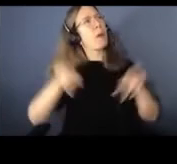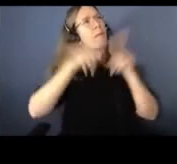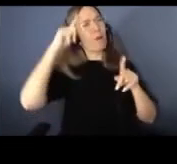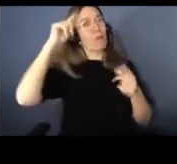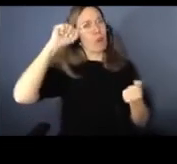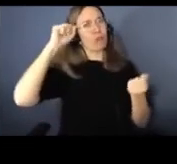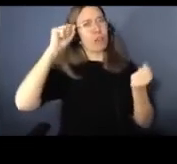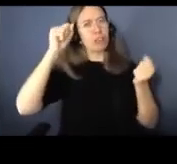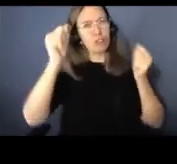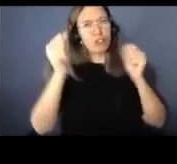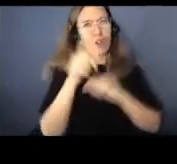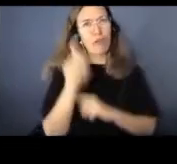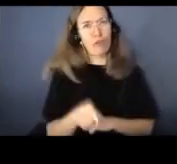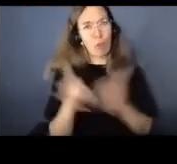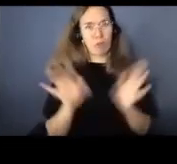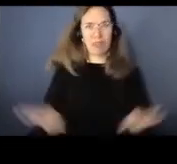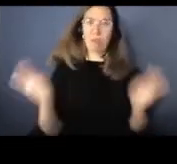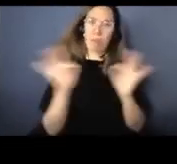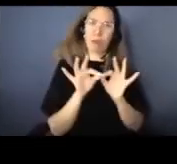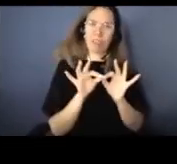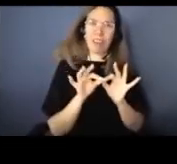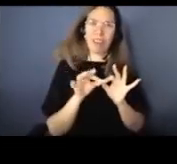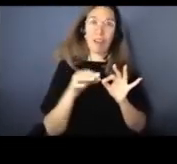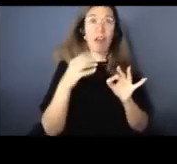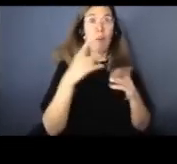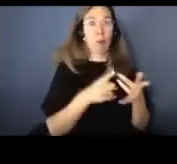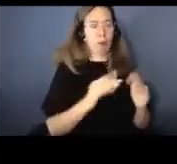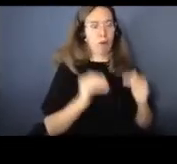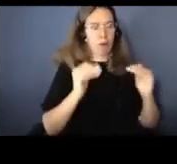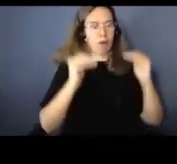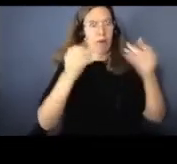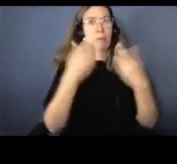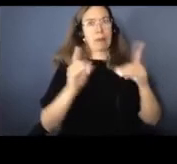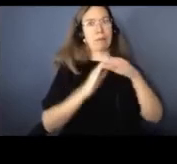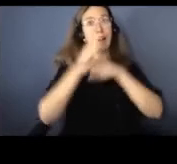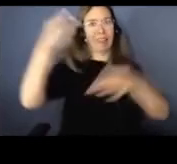disons, qui va devoir être très importante pour se rendre jusque dans la magistrature, mais qui